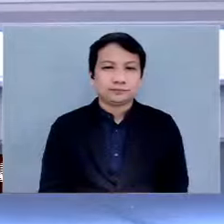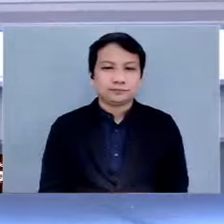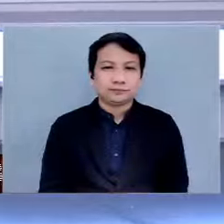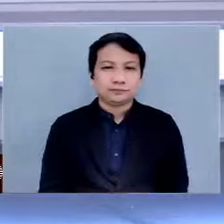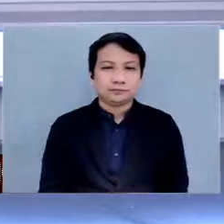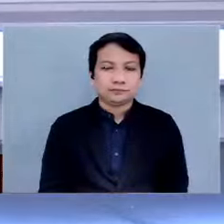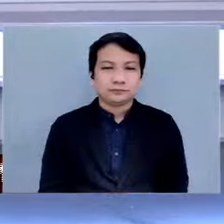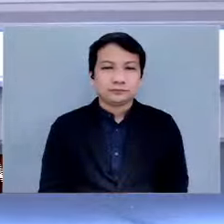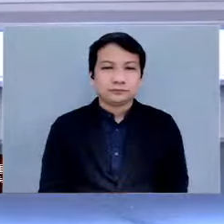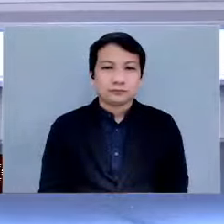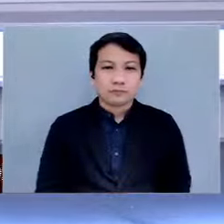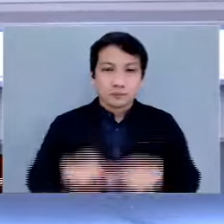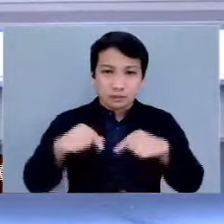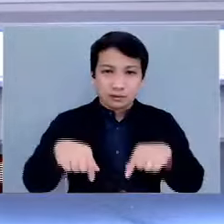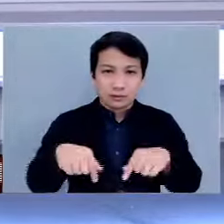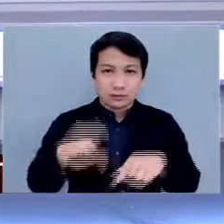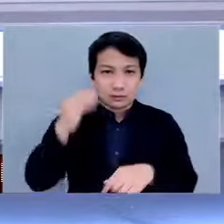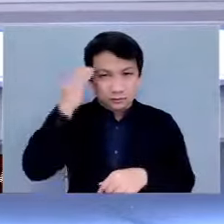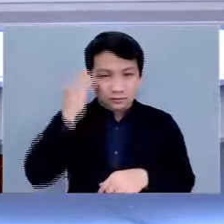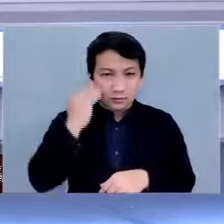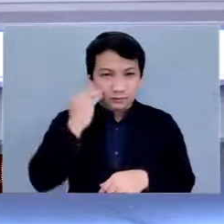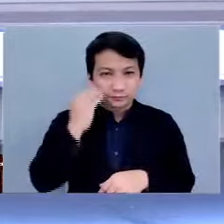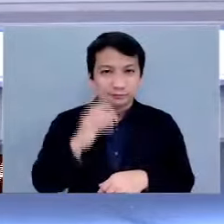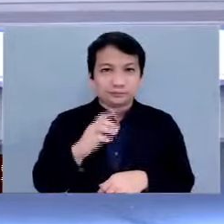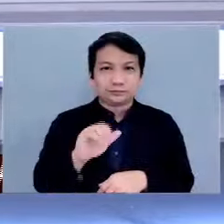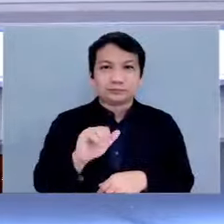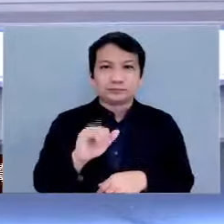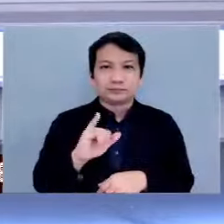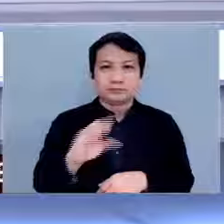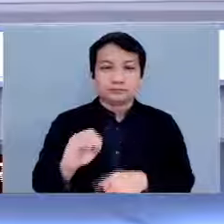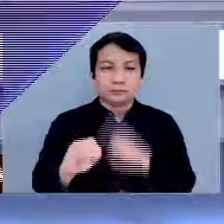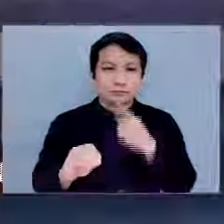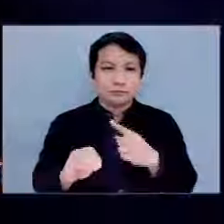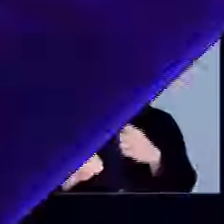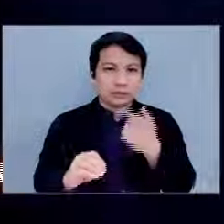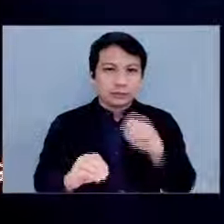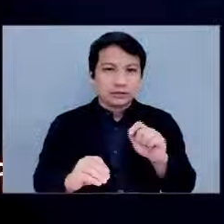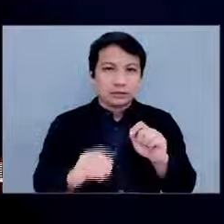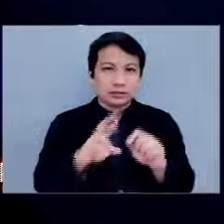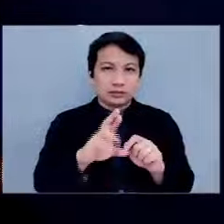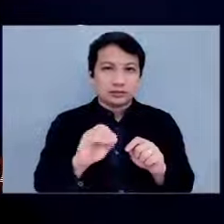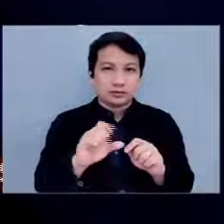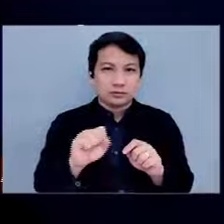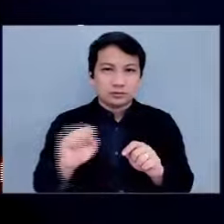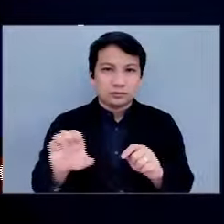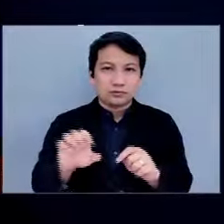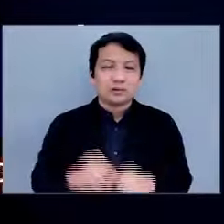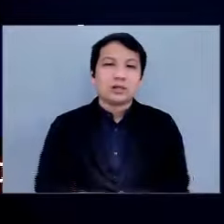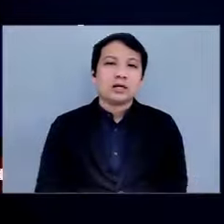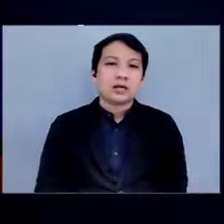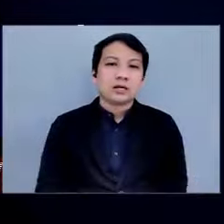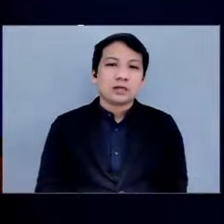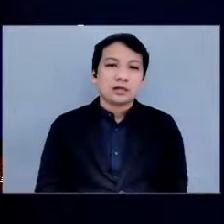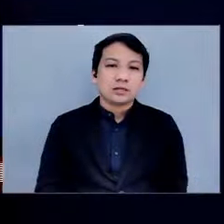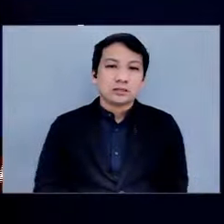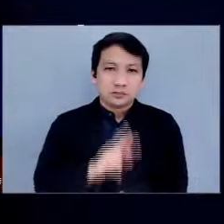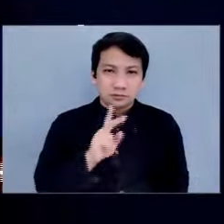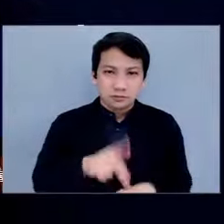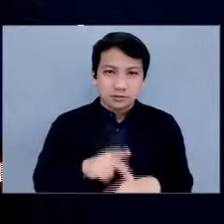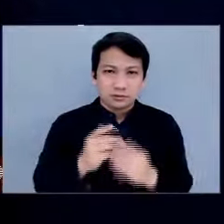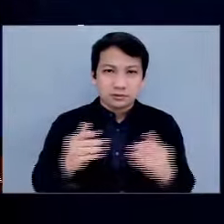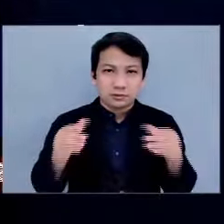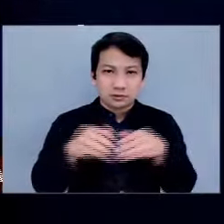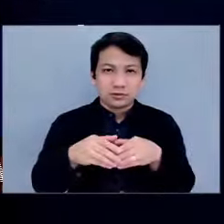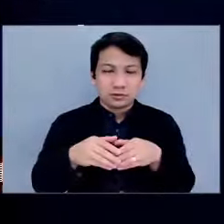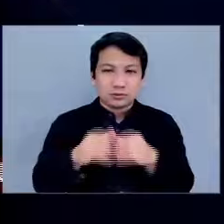na sa bansa ang Korean indie pop band na The Rose. Sa host ng Philippine concerts, magkasamang dumating